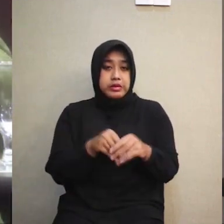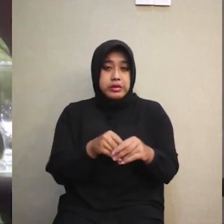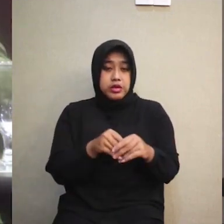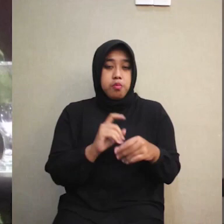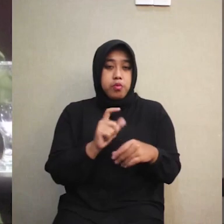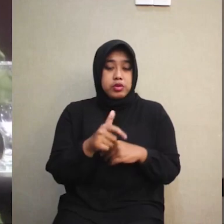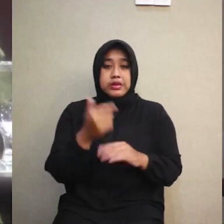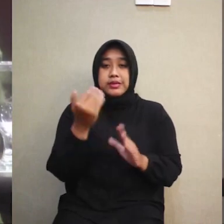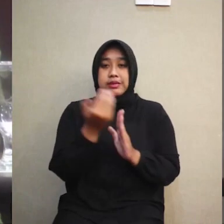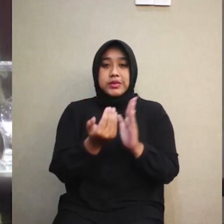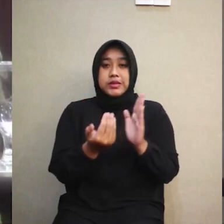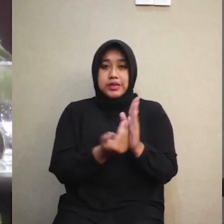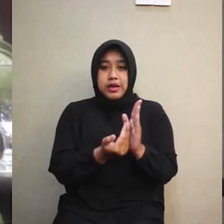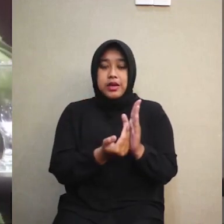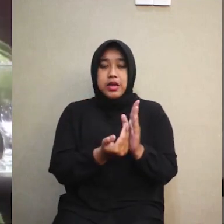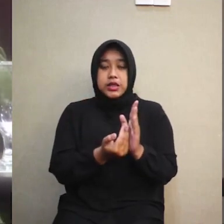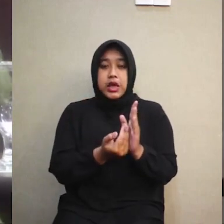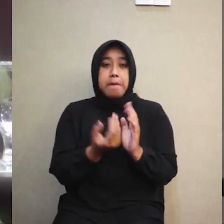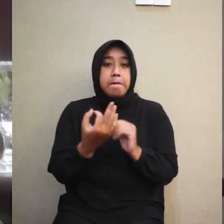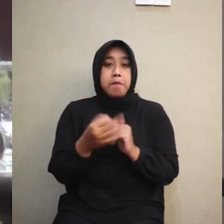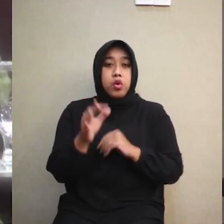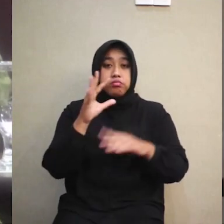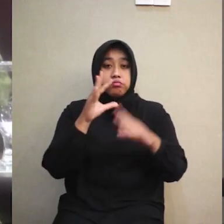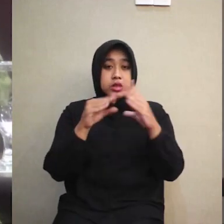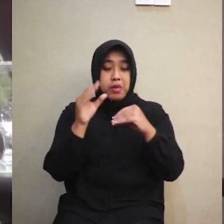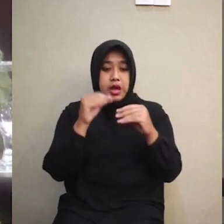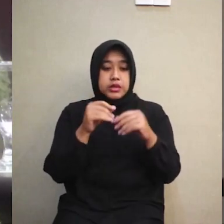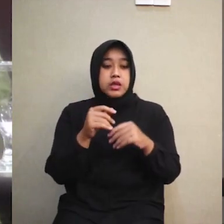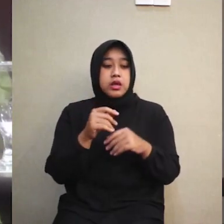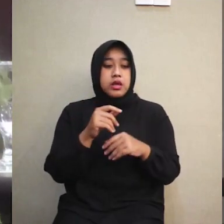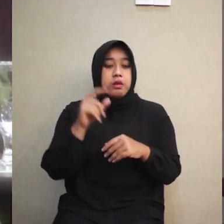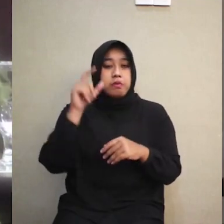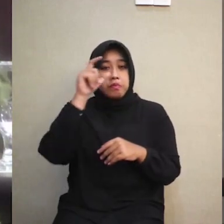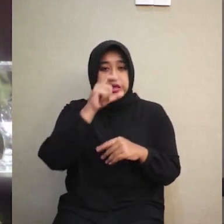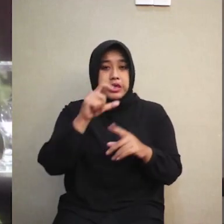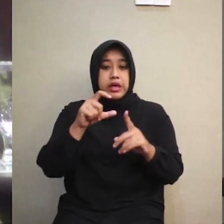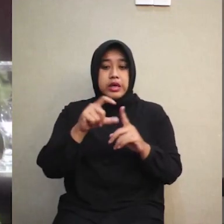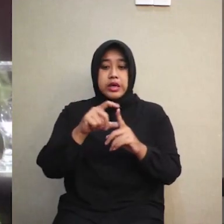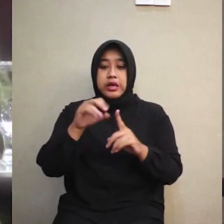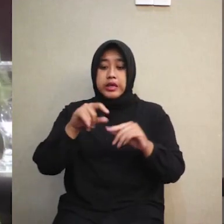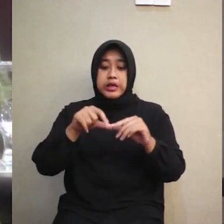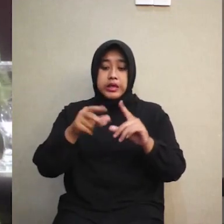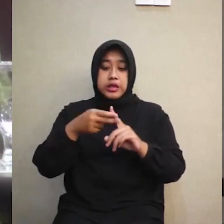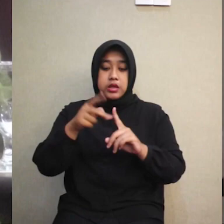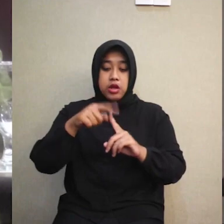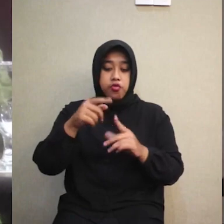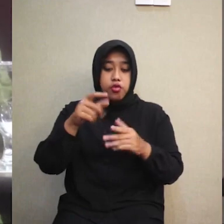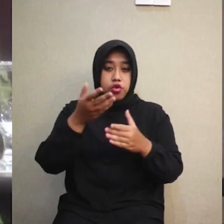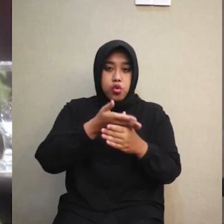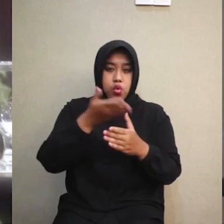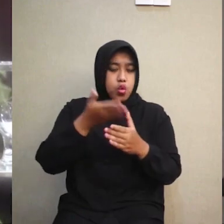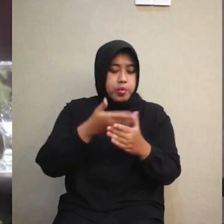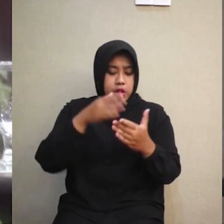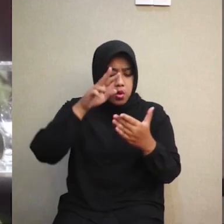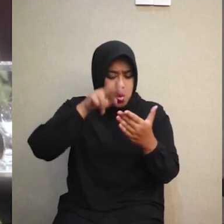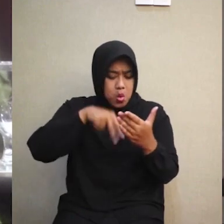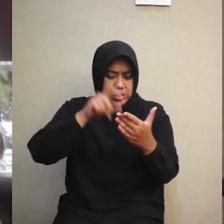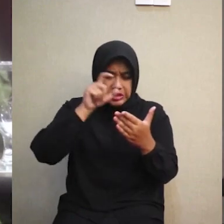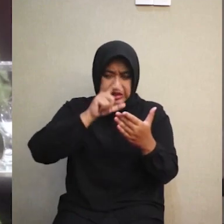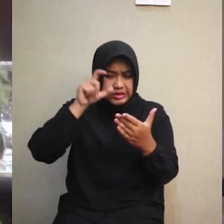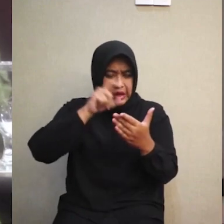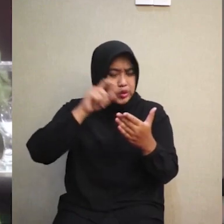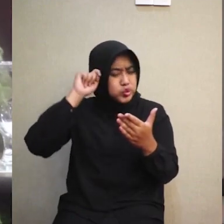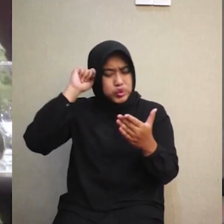dalam kebijakan yang sedang dibahas mencari draftnya itu setengah mati susah sekali